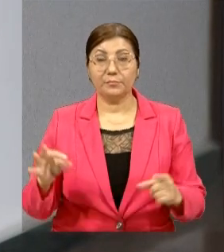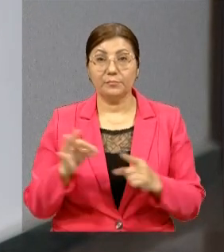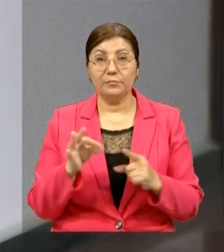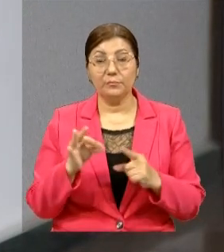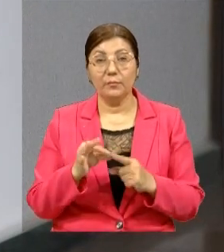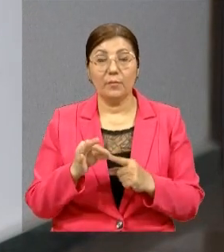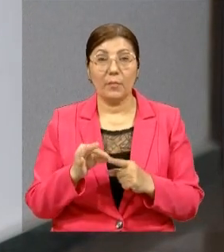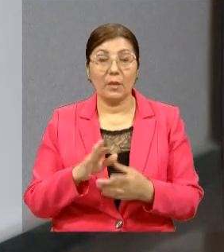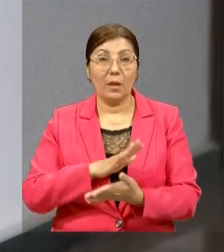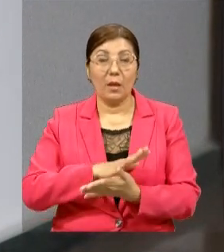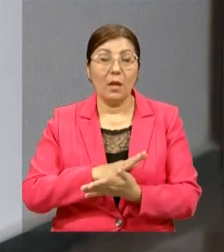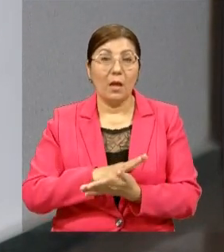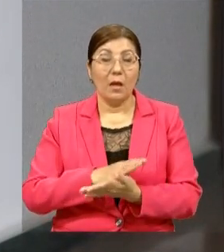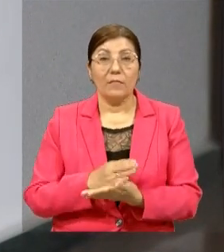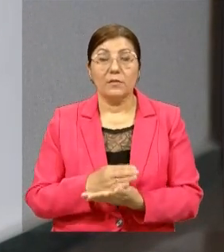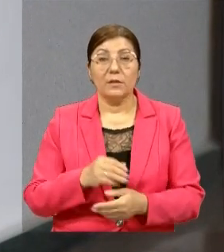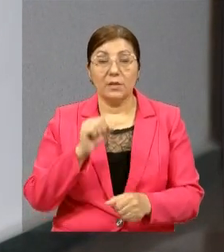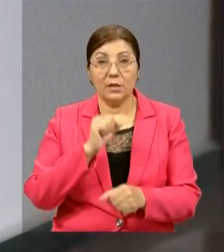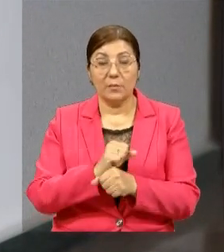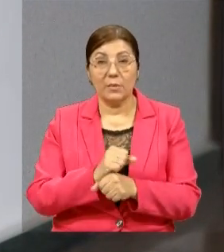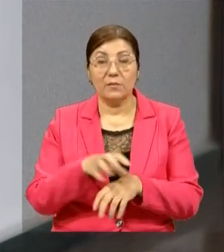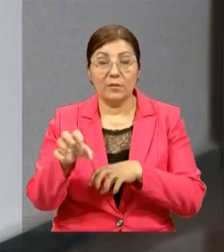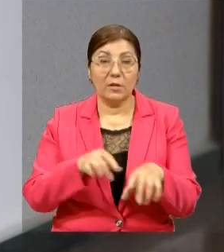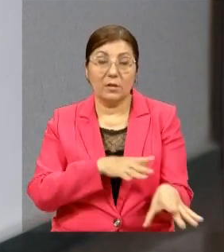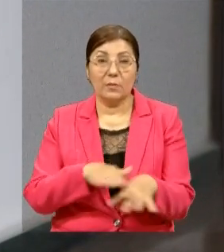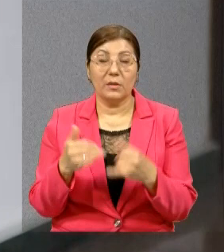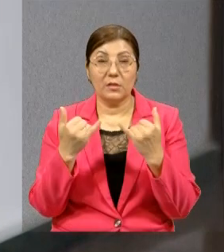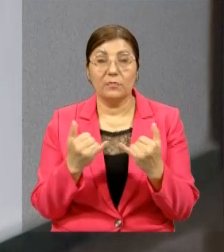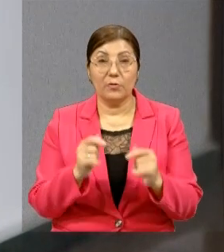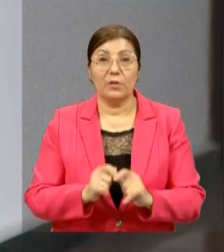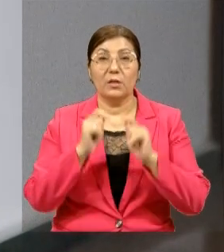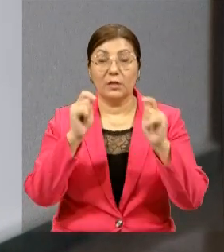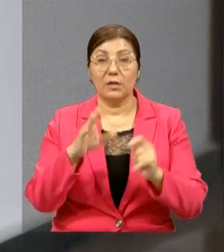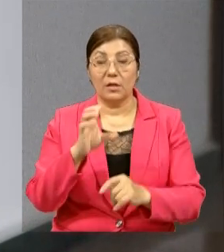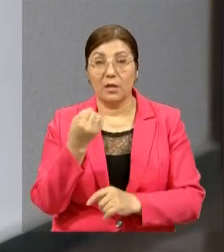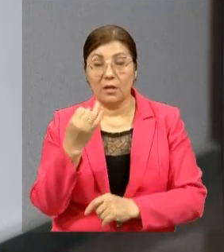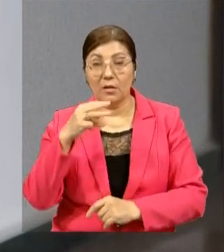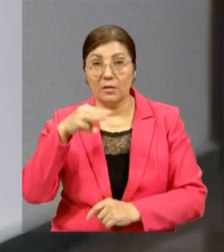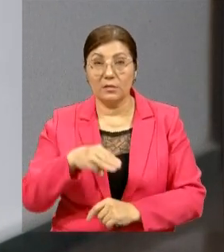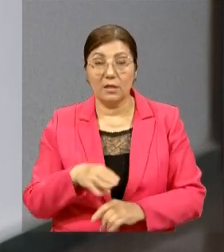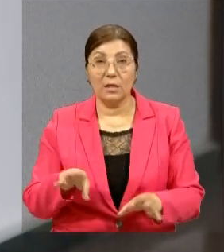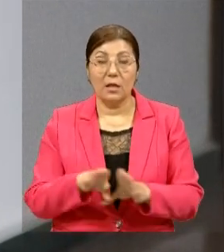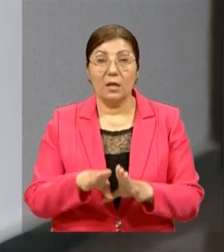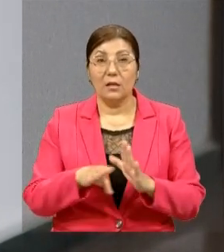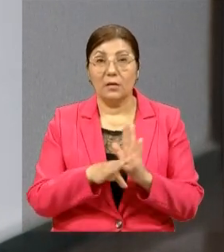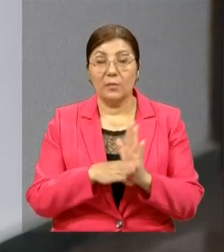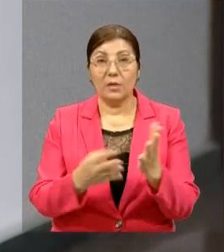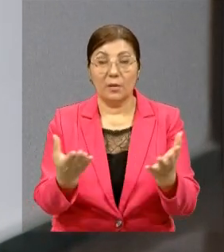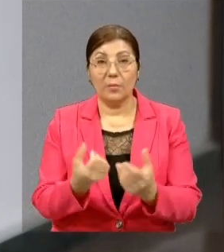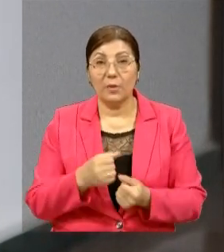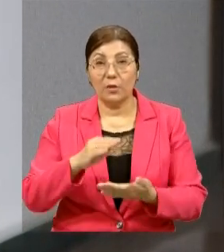проявлений в данное время у нас уже заработано с сегодняшнего запущен сайт в рамках данной программы приём